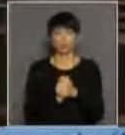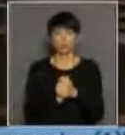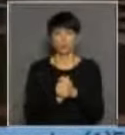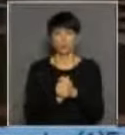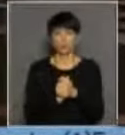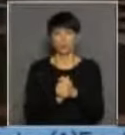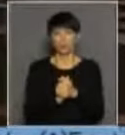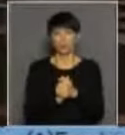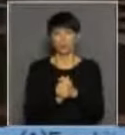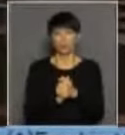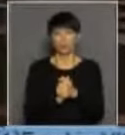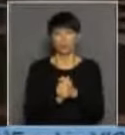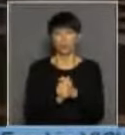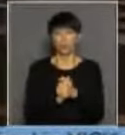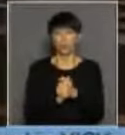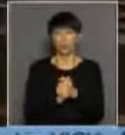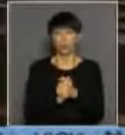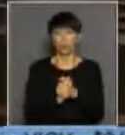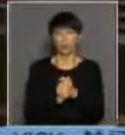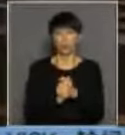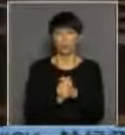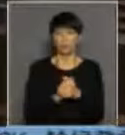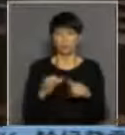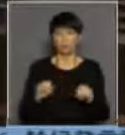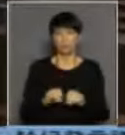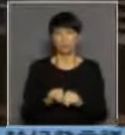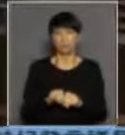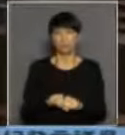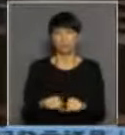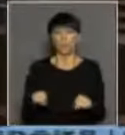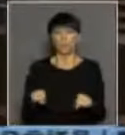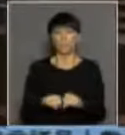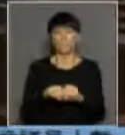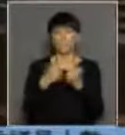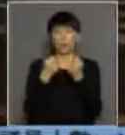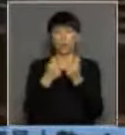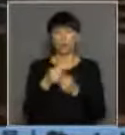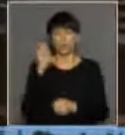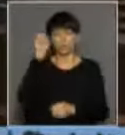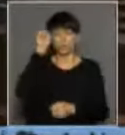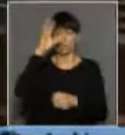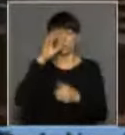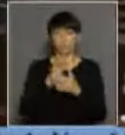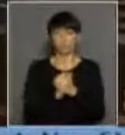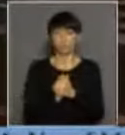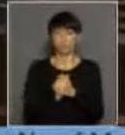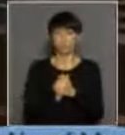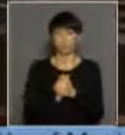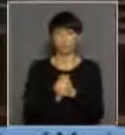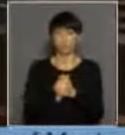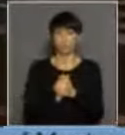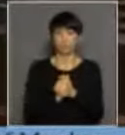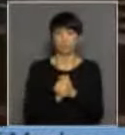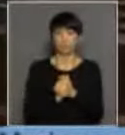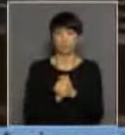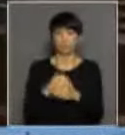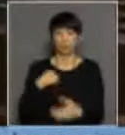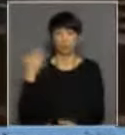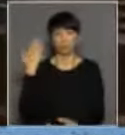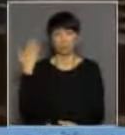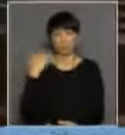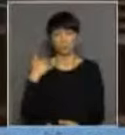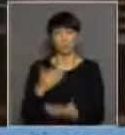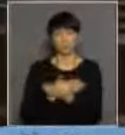，destructive innovation。I'm so sorry 嚇 我 call 錯咗佢啊 ，destructive innovation 啊，即係破壞性嘅改革啊！我都曾經玩過呢一